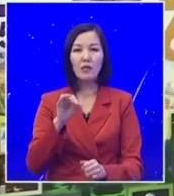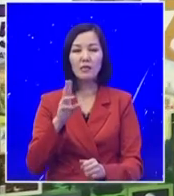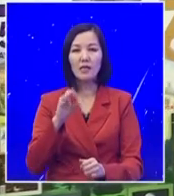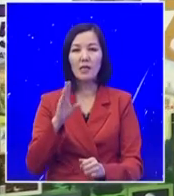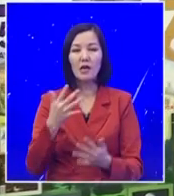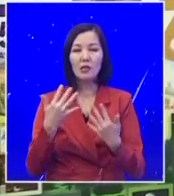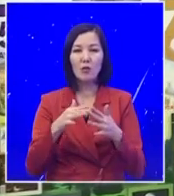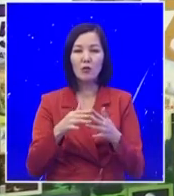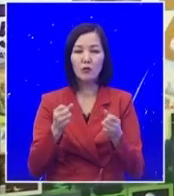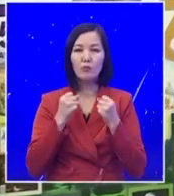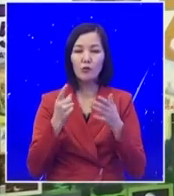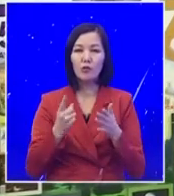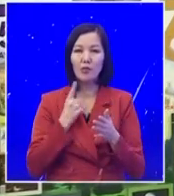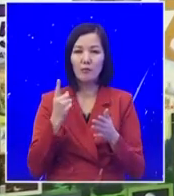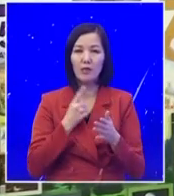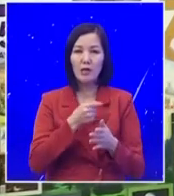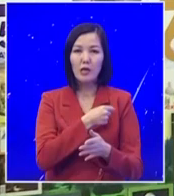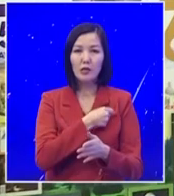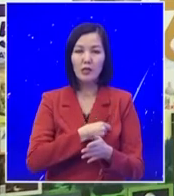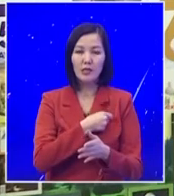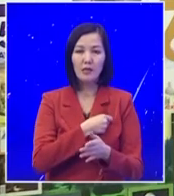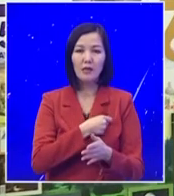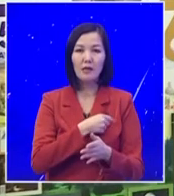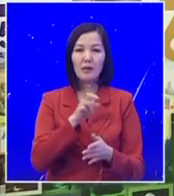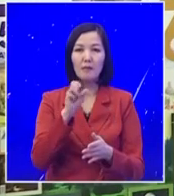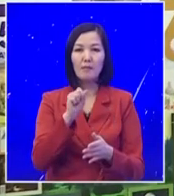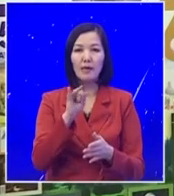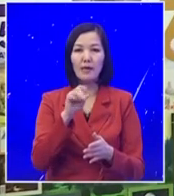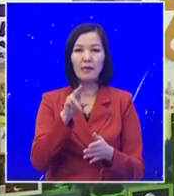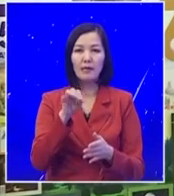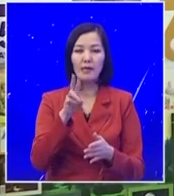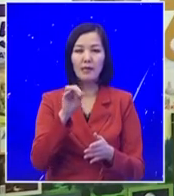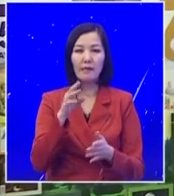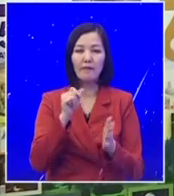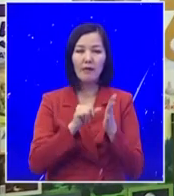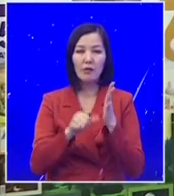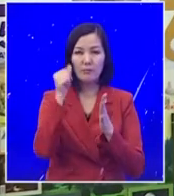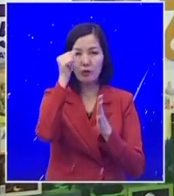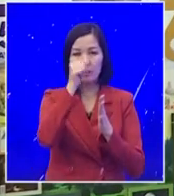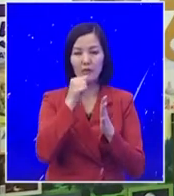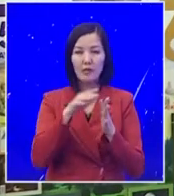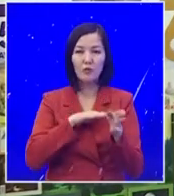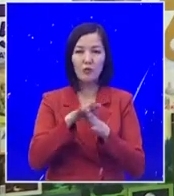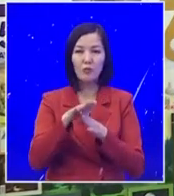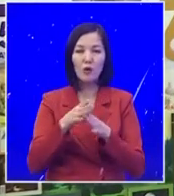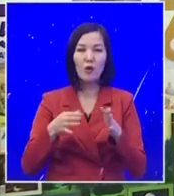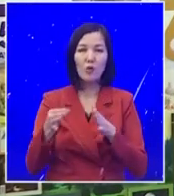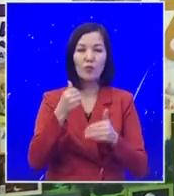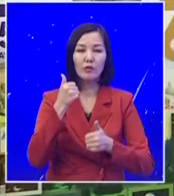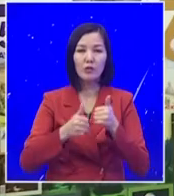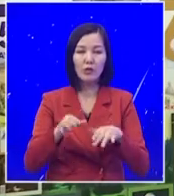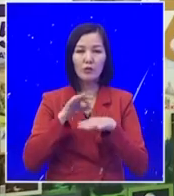волейболдың спорт шебері жаттықтырушы Байділдай Бабай Бекенұлының 60 жасқа толуына байланысты облыстық жарыс өткізіп